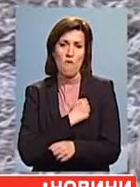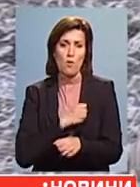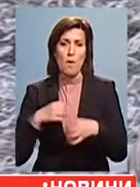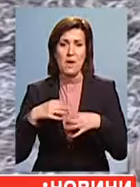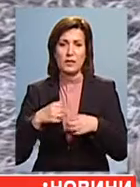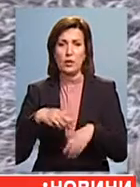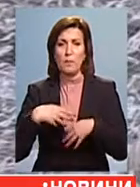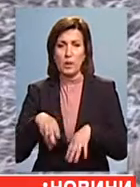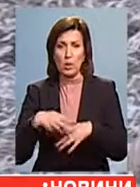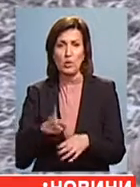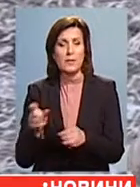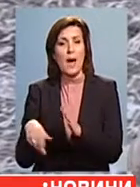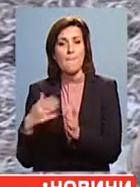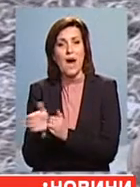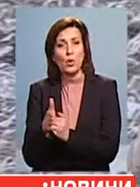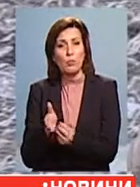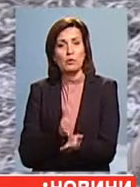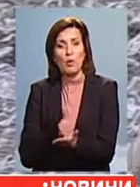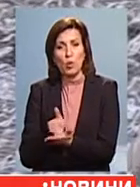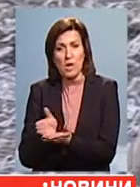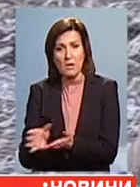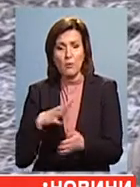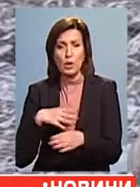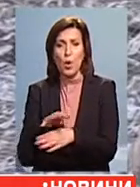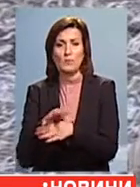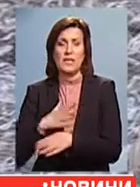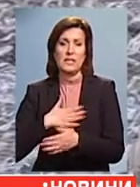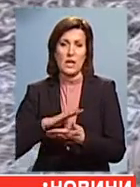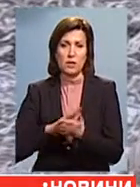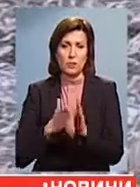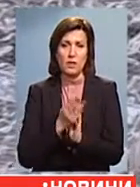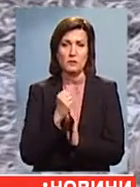На Маріупольському напрямку зі стрілецької зброї були обстріляні наші позиції в Широкіному.